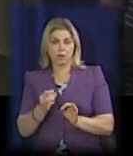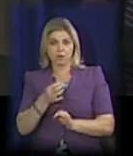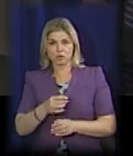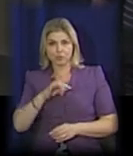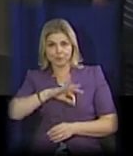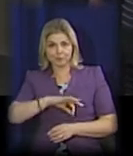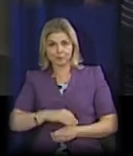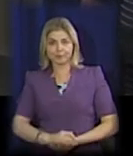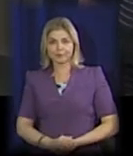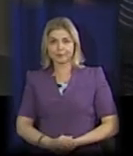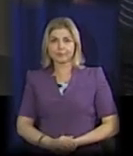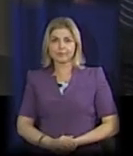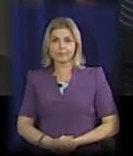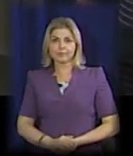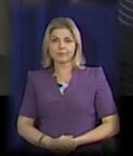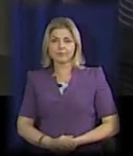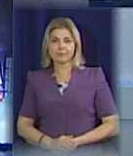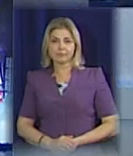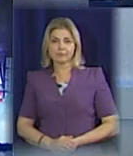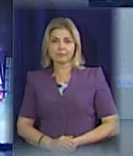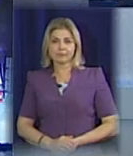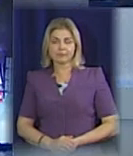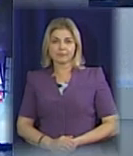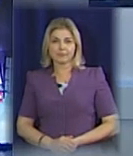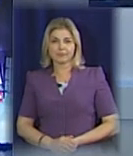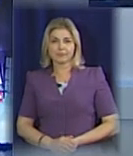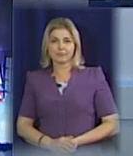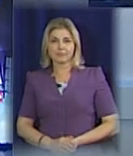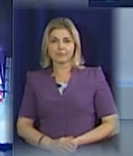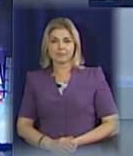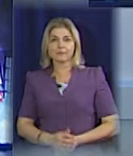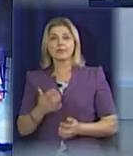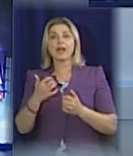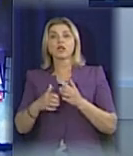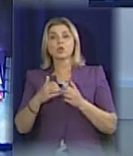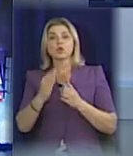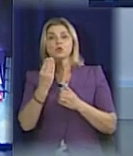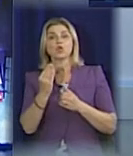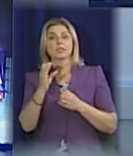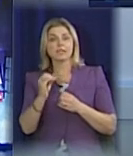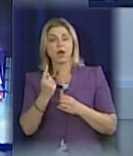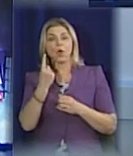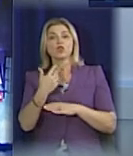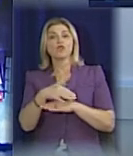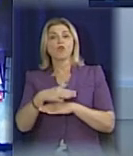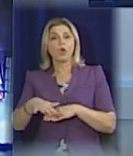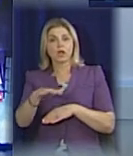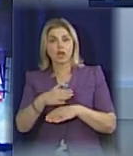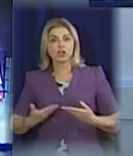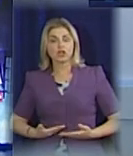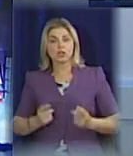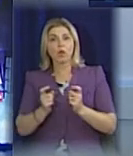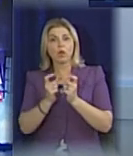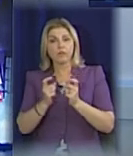Ігор Чорний, телевізійні новини Миколаївщини. На Херсонському шосе в одному з дворів жителі конфліктують